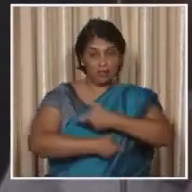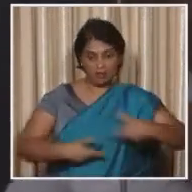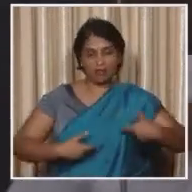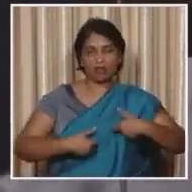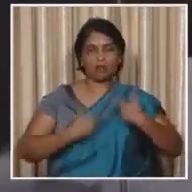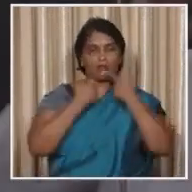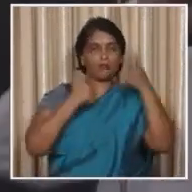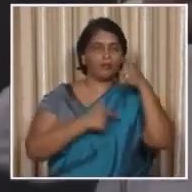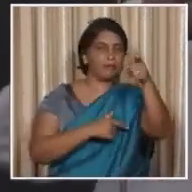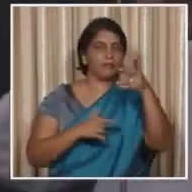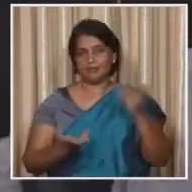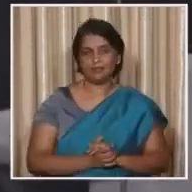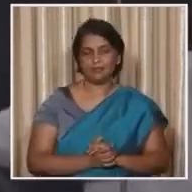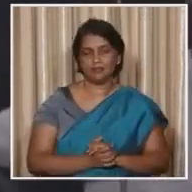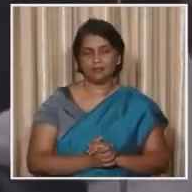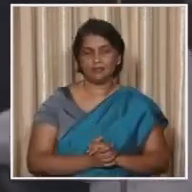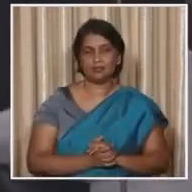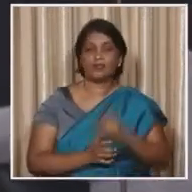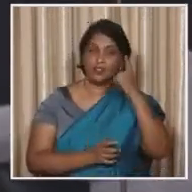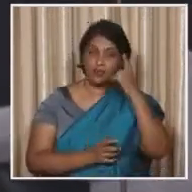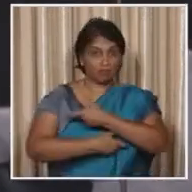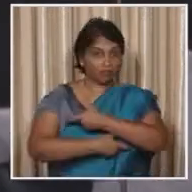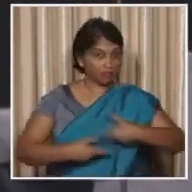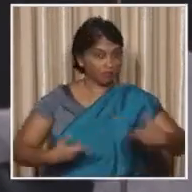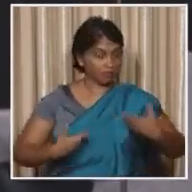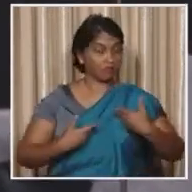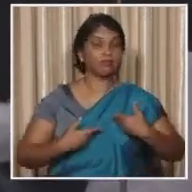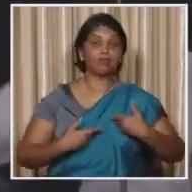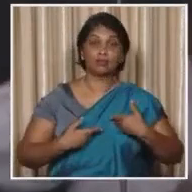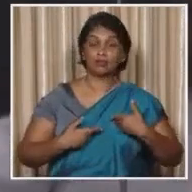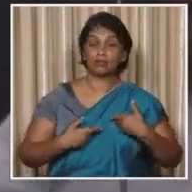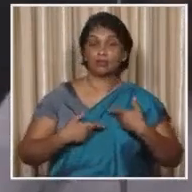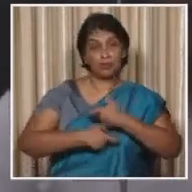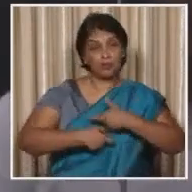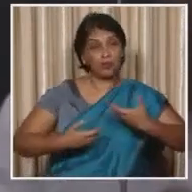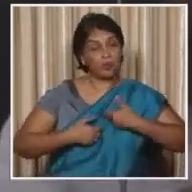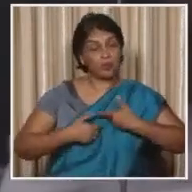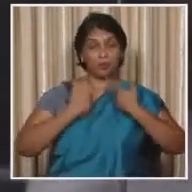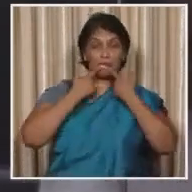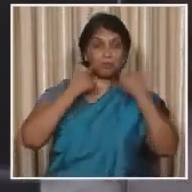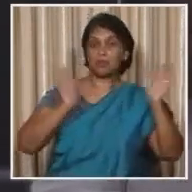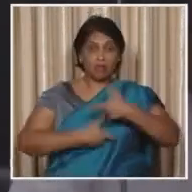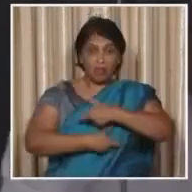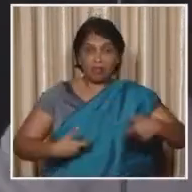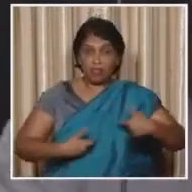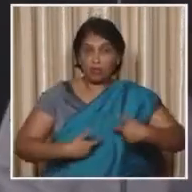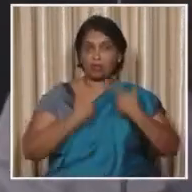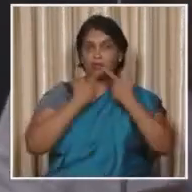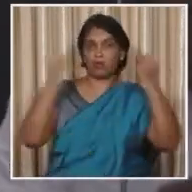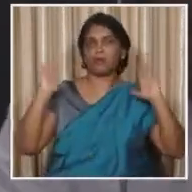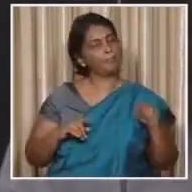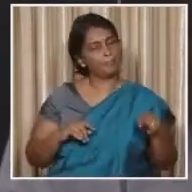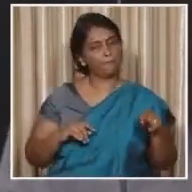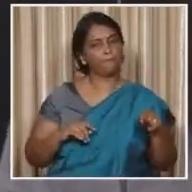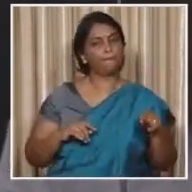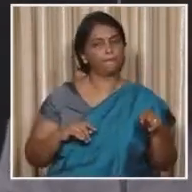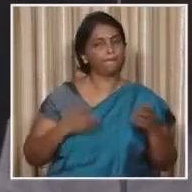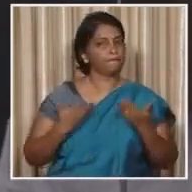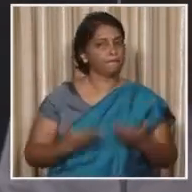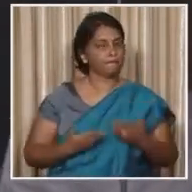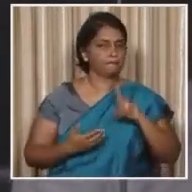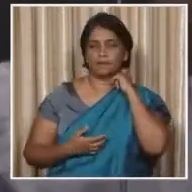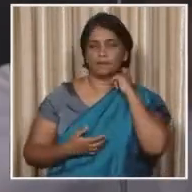බබලවන්නේ එතුමට පුළුවන් වෙයි කියලා මම හිතන්නේ නැහැ ඒ නිසා තනතුරෙන් බබලෙනවා වෙනුවට තනතුර බබලවන්න පුළුවන් වෙන්නේ දැන් මෙතන තියෙන්නේ